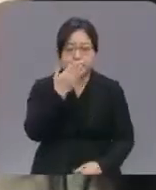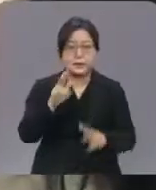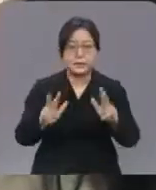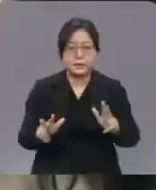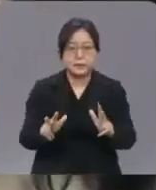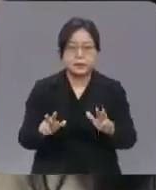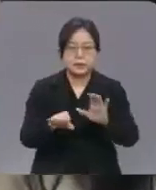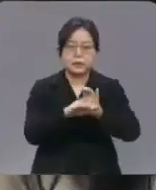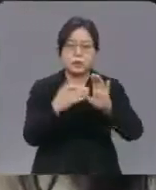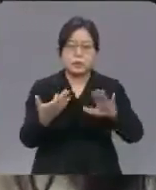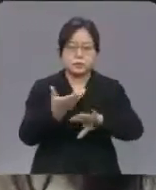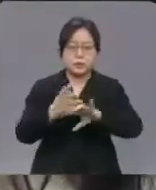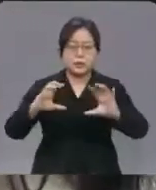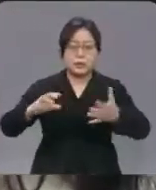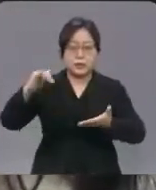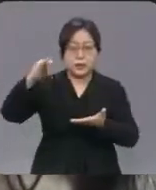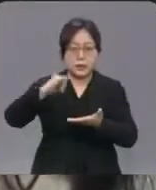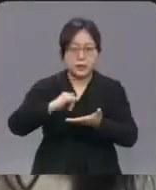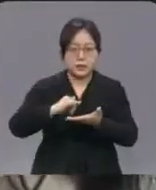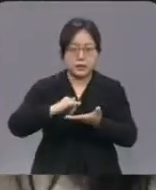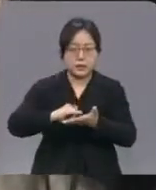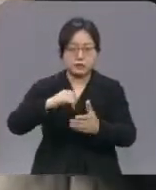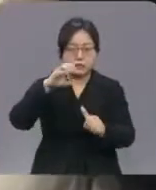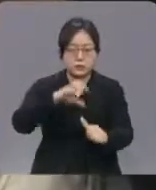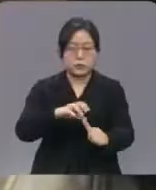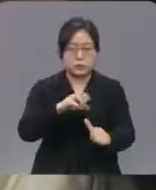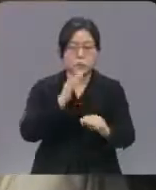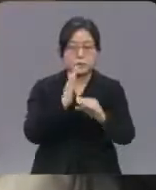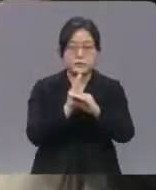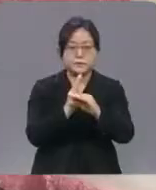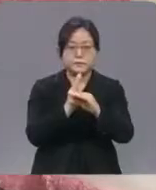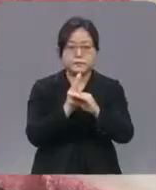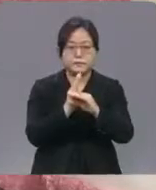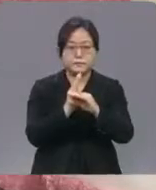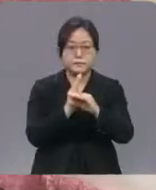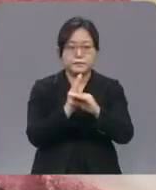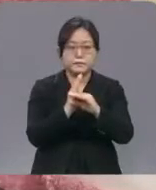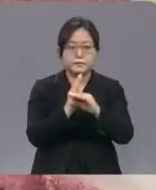지금은 코로나19 해외 입국자 조치에 따라 자가격리 중입니다.